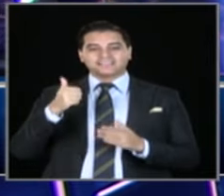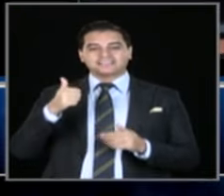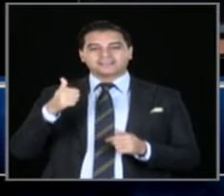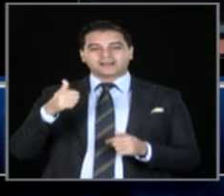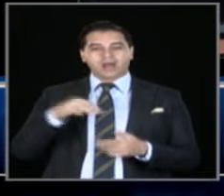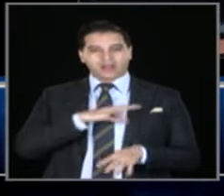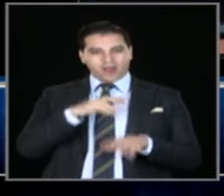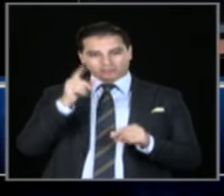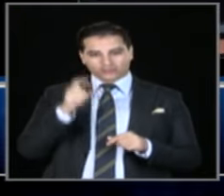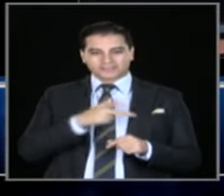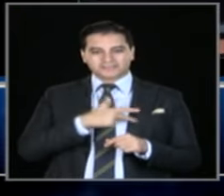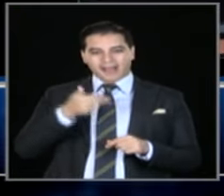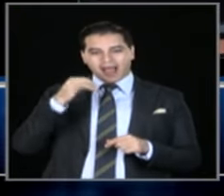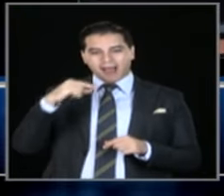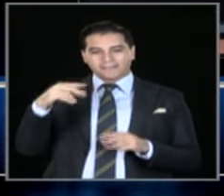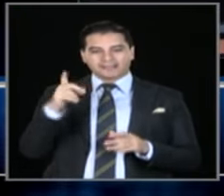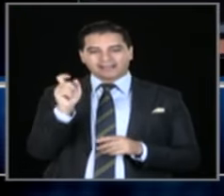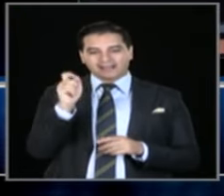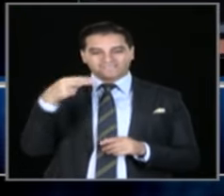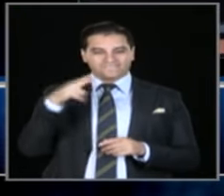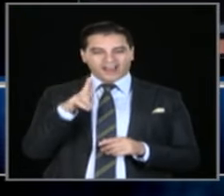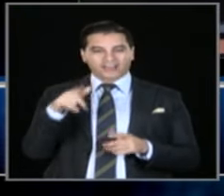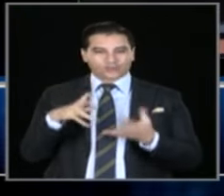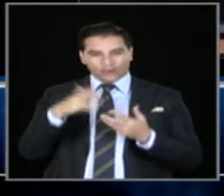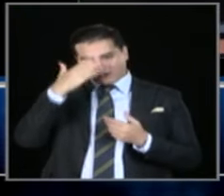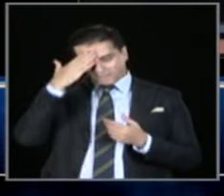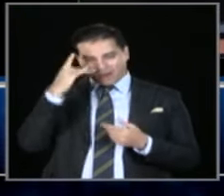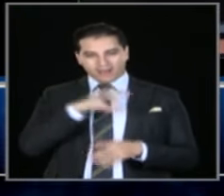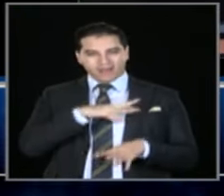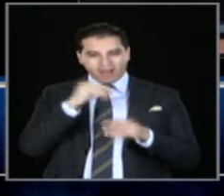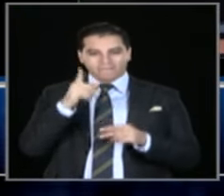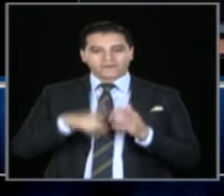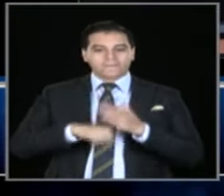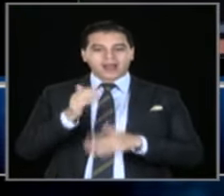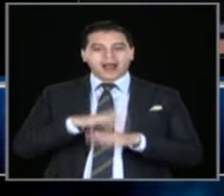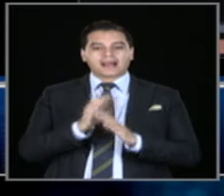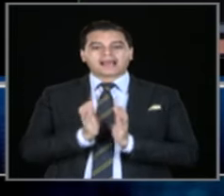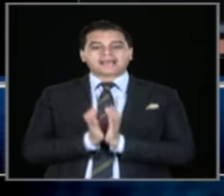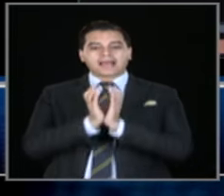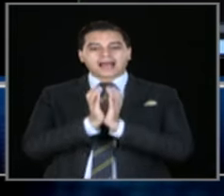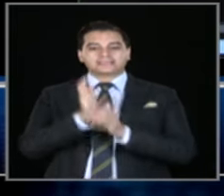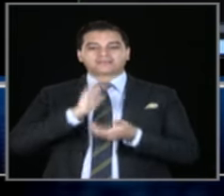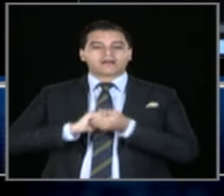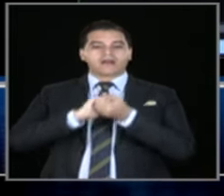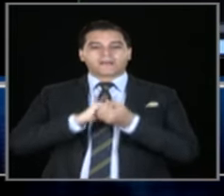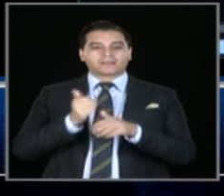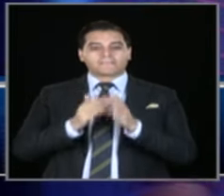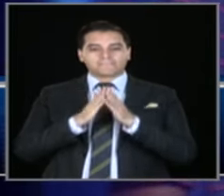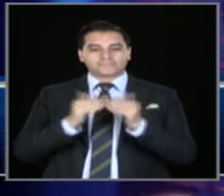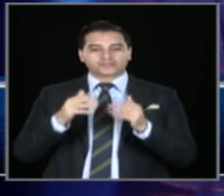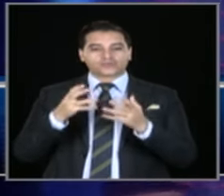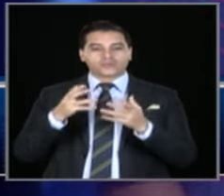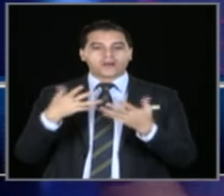فاز الراحل أحمد رفعت ببطولة كأس الرابطة المصرية مع أحد الأندية، فما